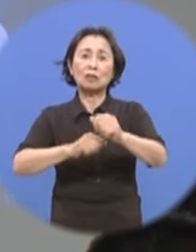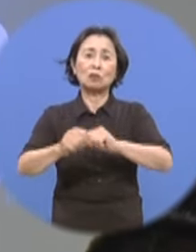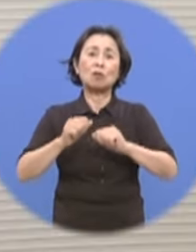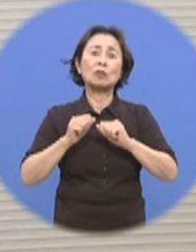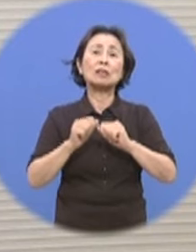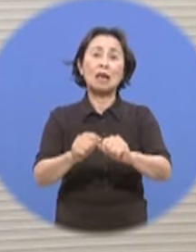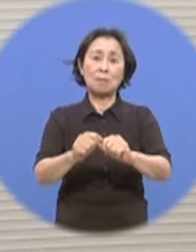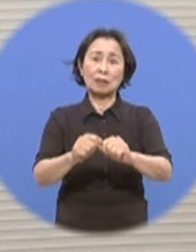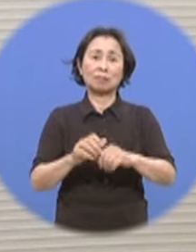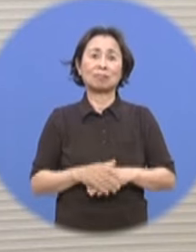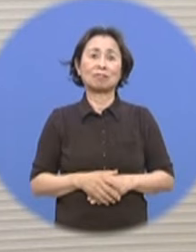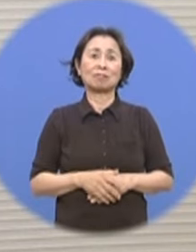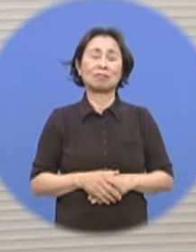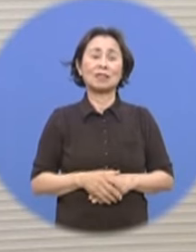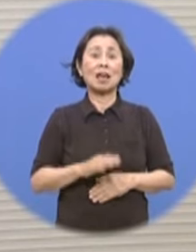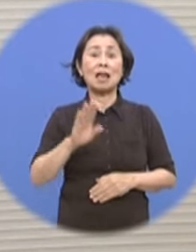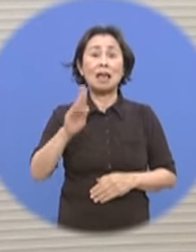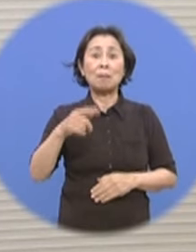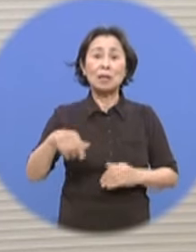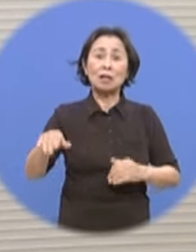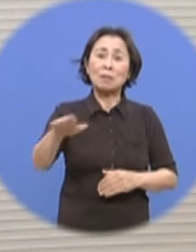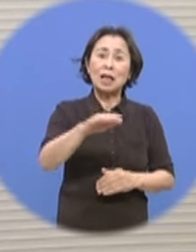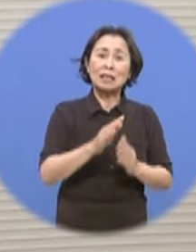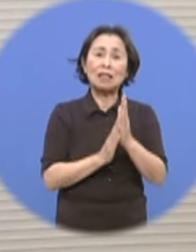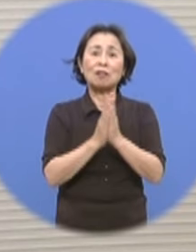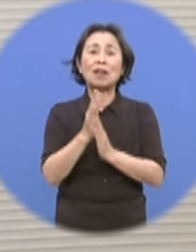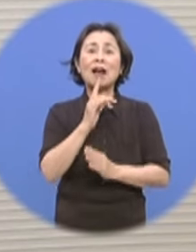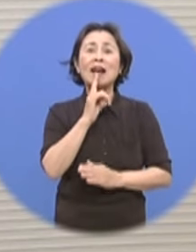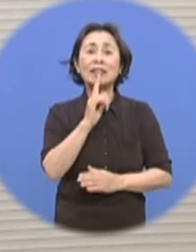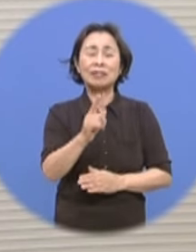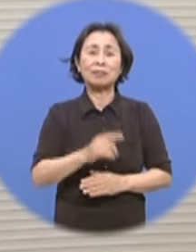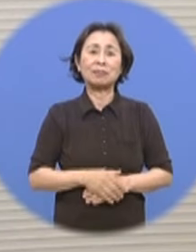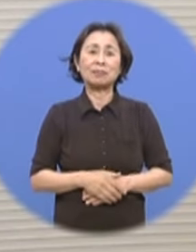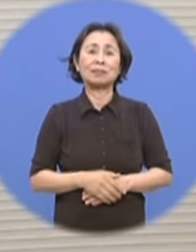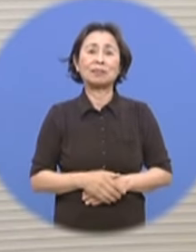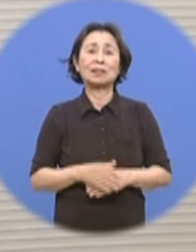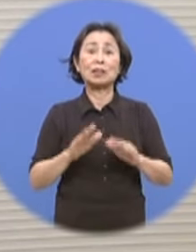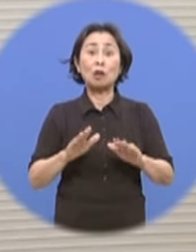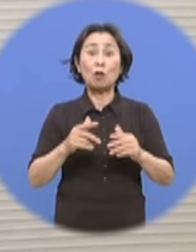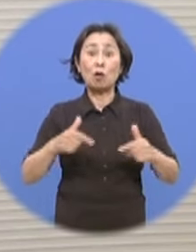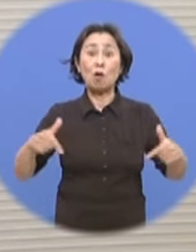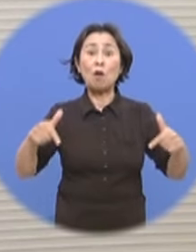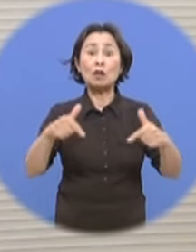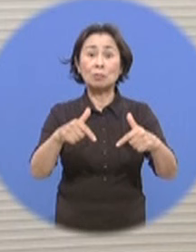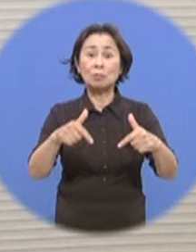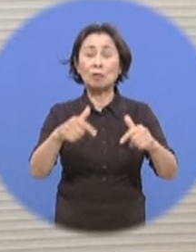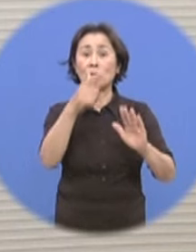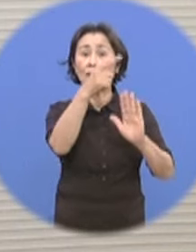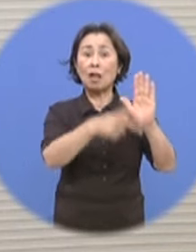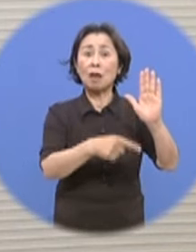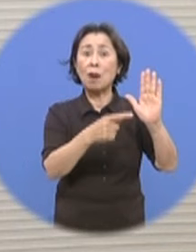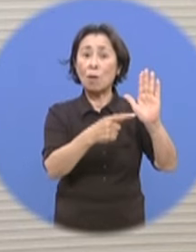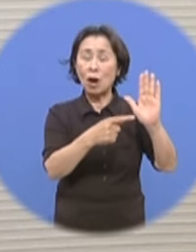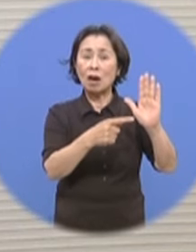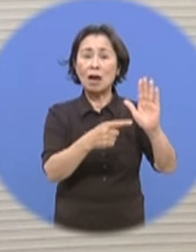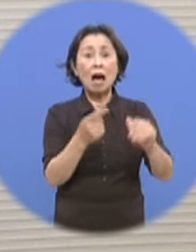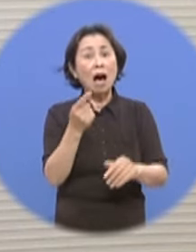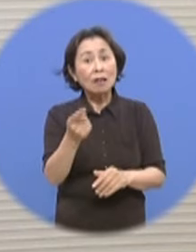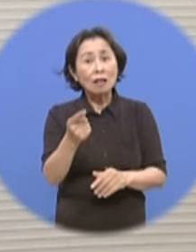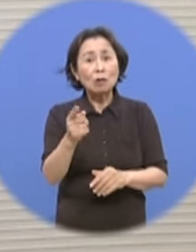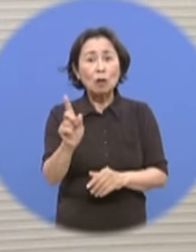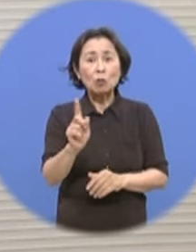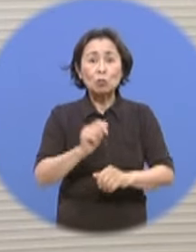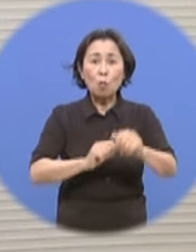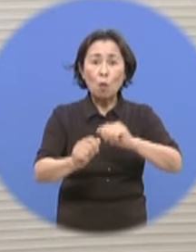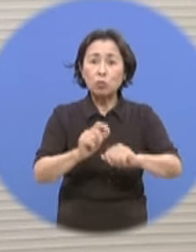ます最後に県民の皆様にお願いです本日のフォーラムはあなたはどう動くかというテーマで開催し